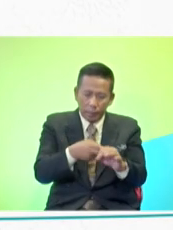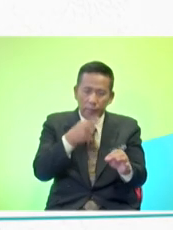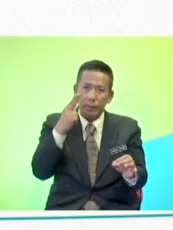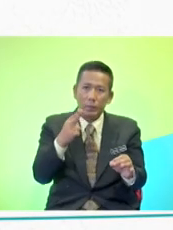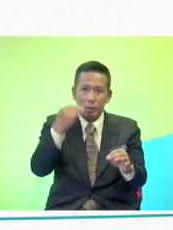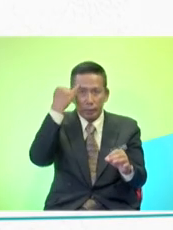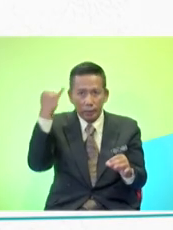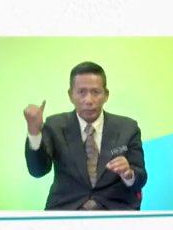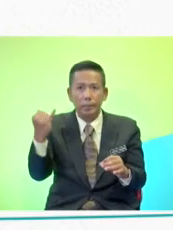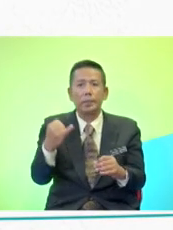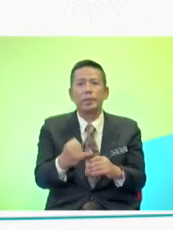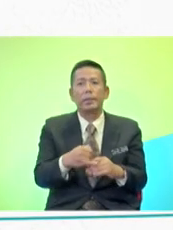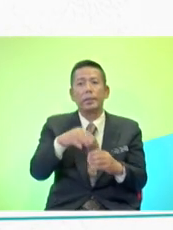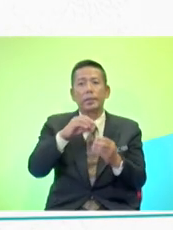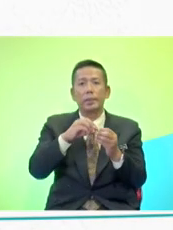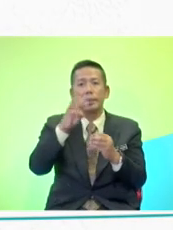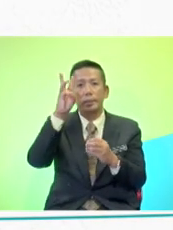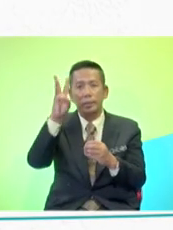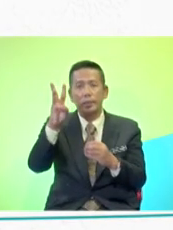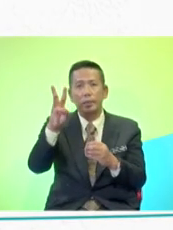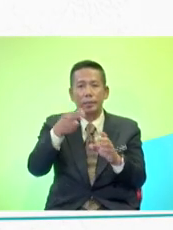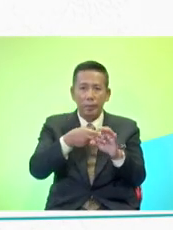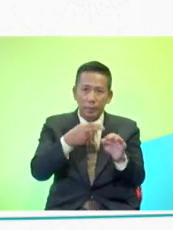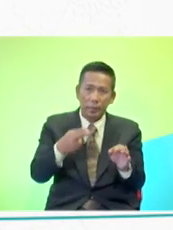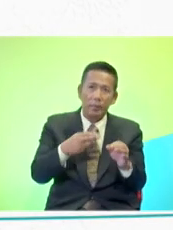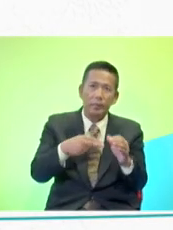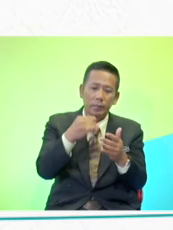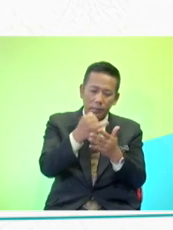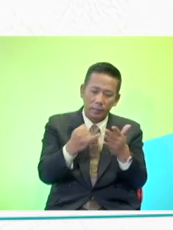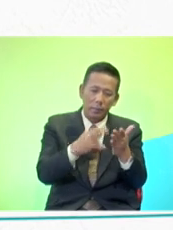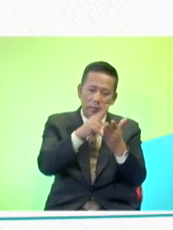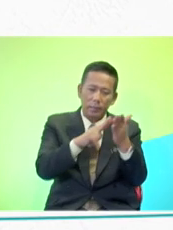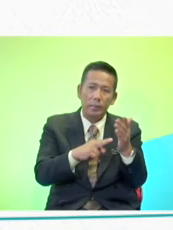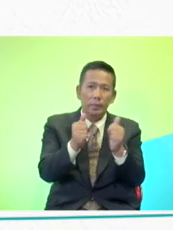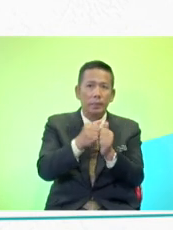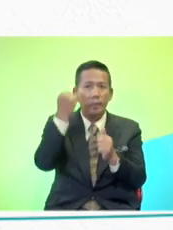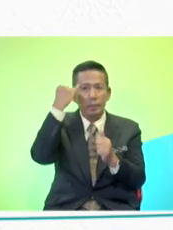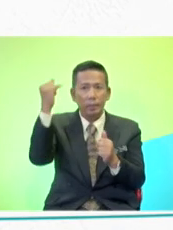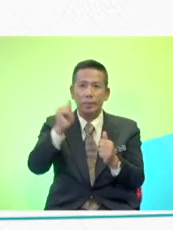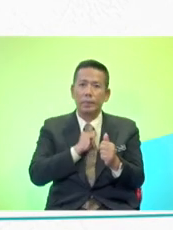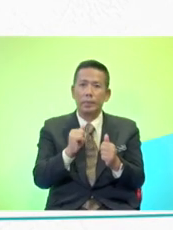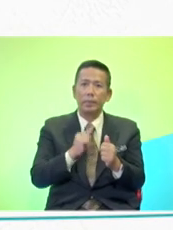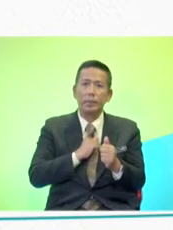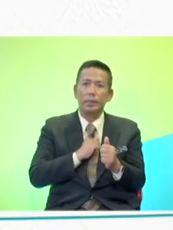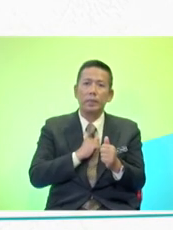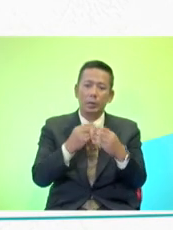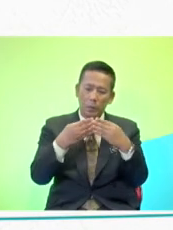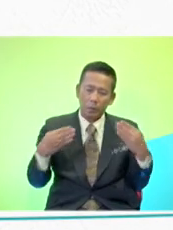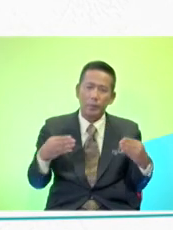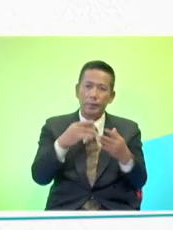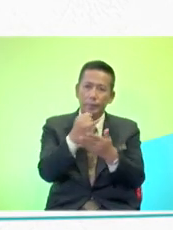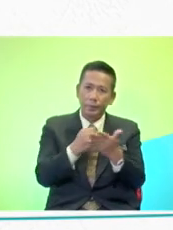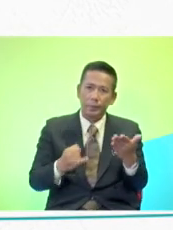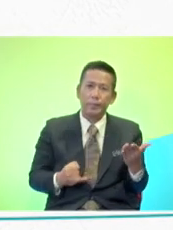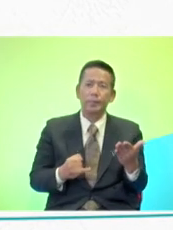Oke inovatif dan yang keenam menghasilkan produk seni ukiran dengan menggunakan ide sendiri dengan dalam menggunakan bahasa sendiri